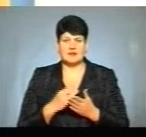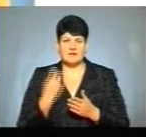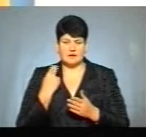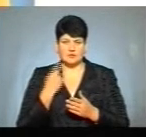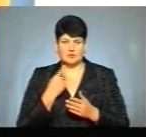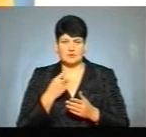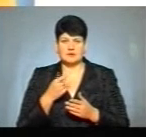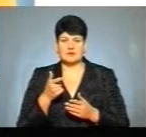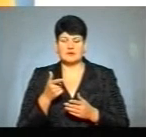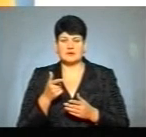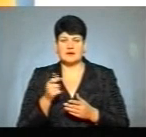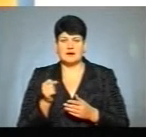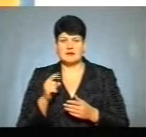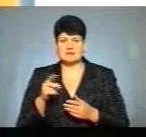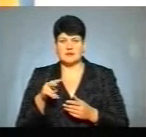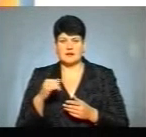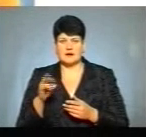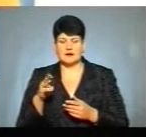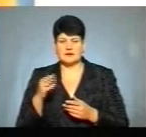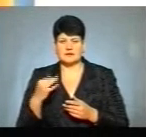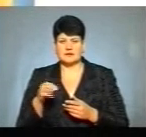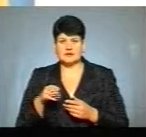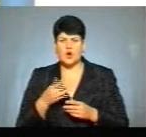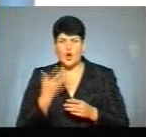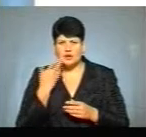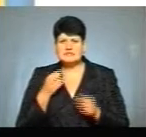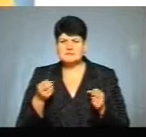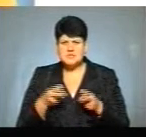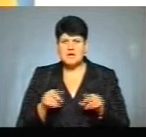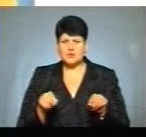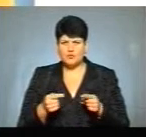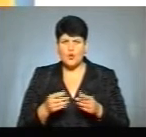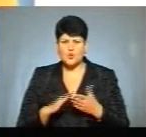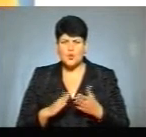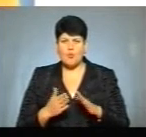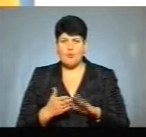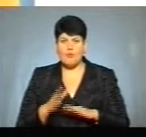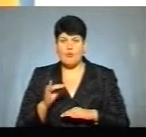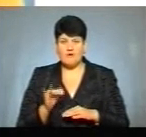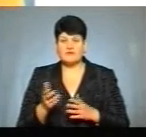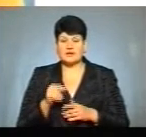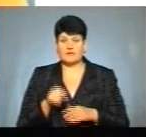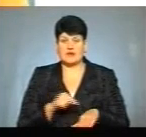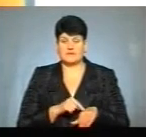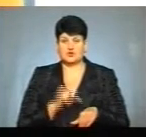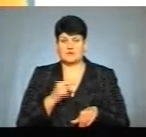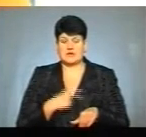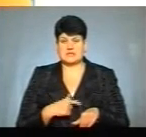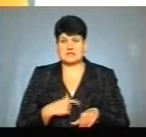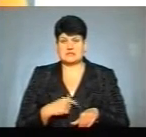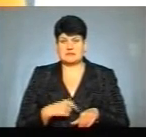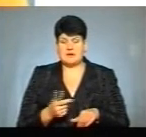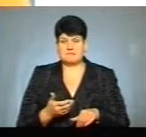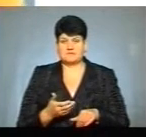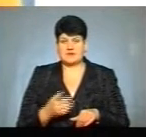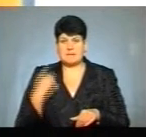психології – газлайтінг. Це коли людину спеціально створюють такі умови, в яких вона почуває